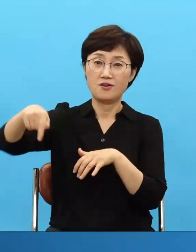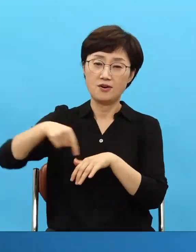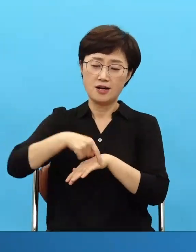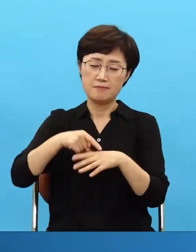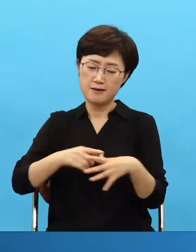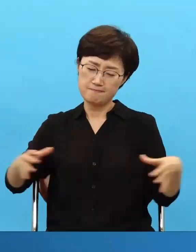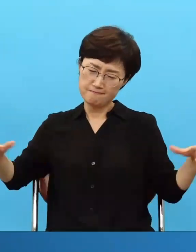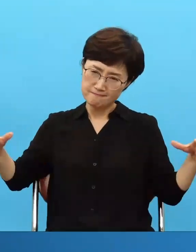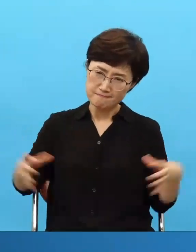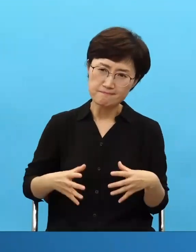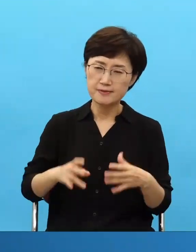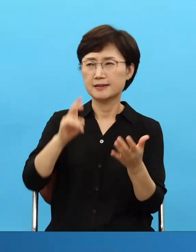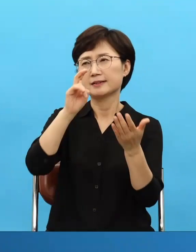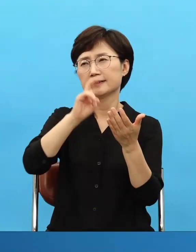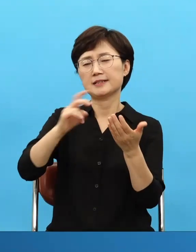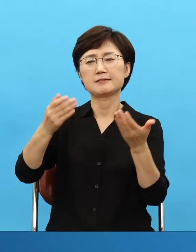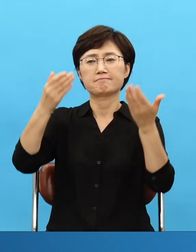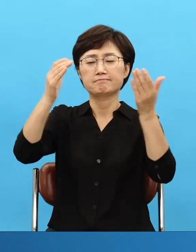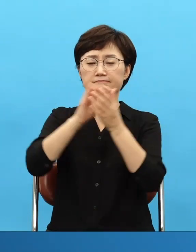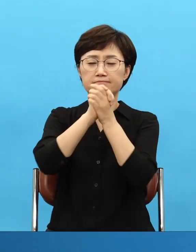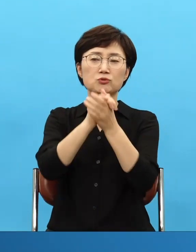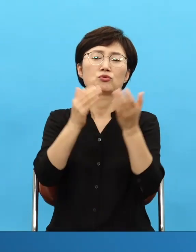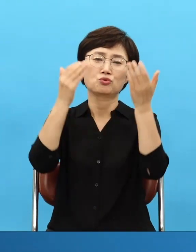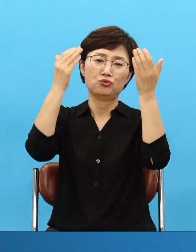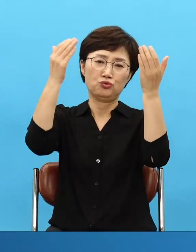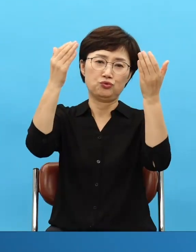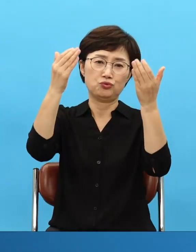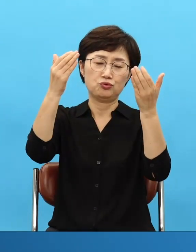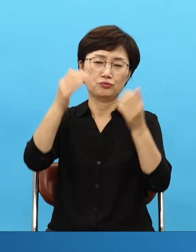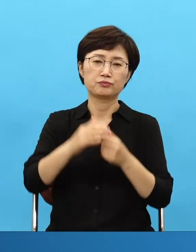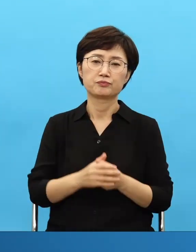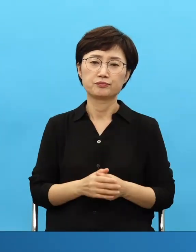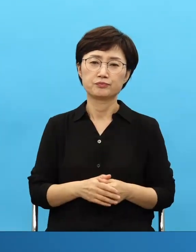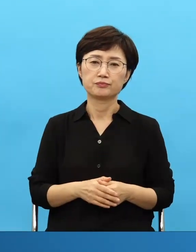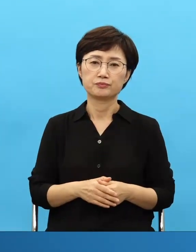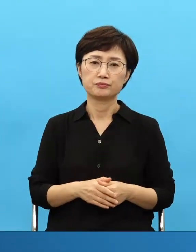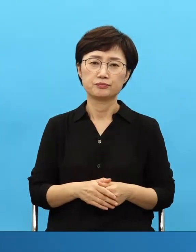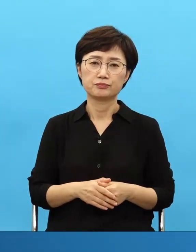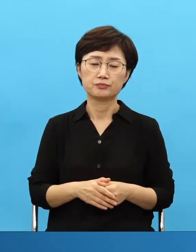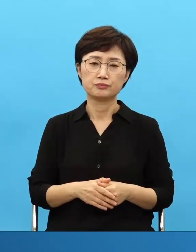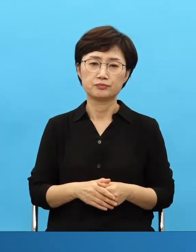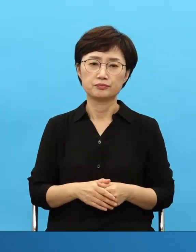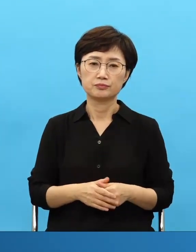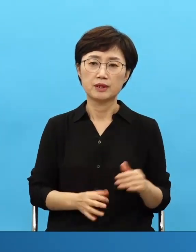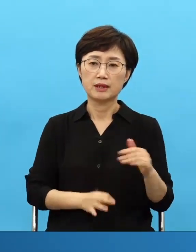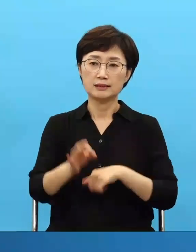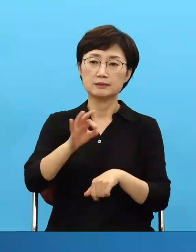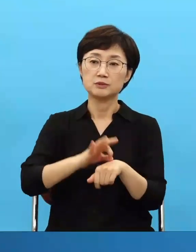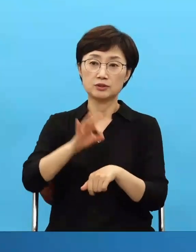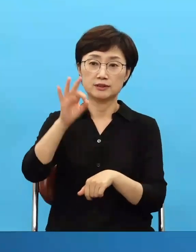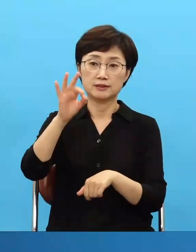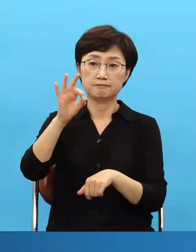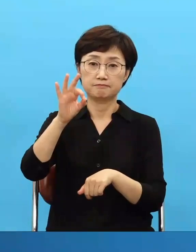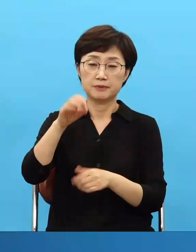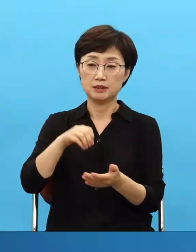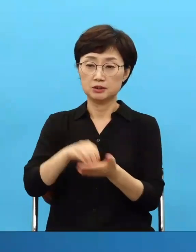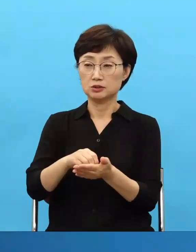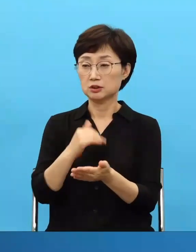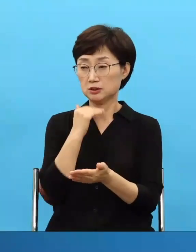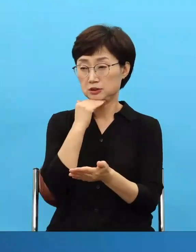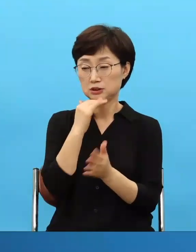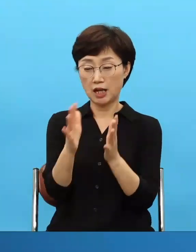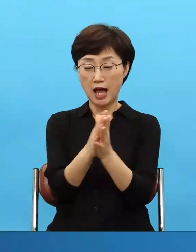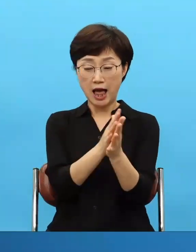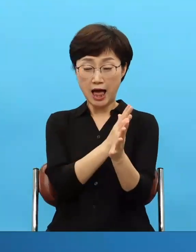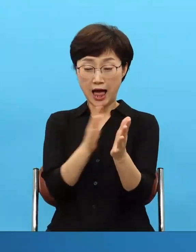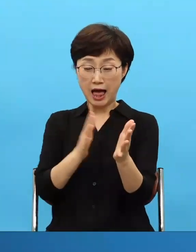한마음으로 하나님을 찬양하고 기도하며 영적 망대를 세웠습니다. 오전 10시 등록을 기다리는